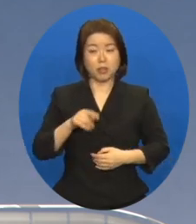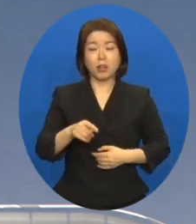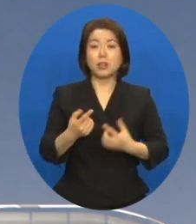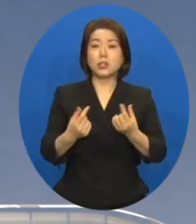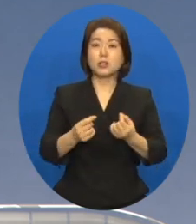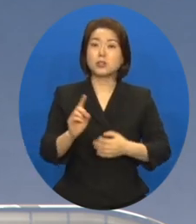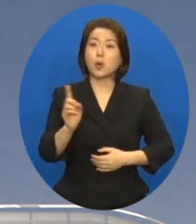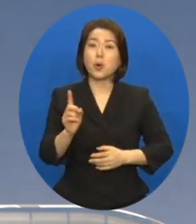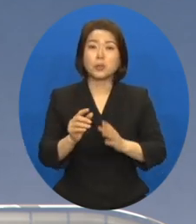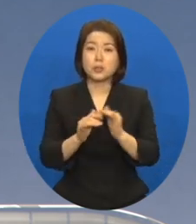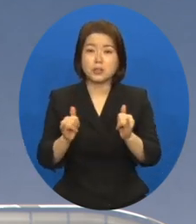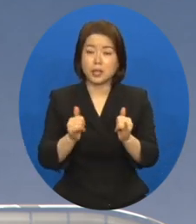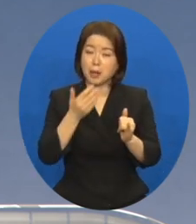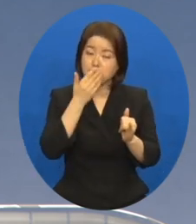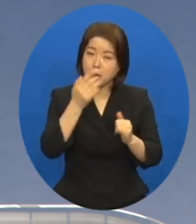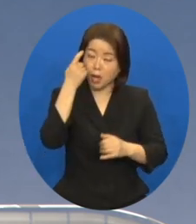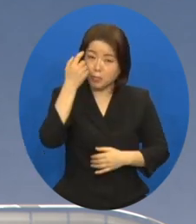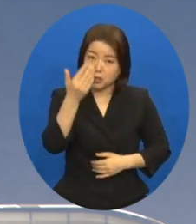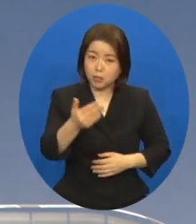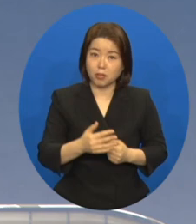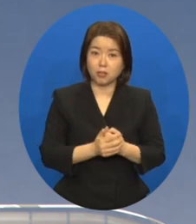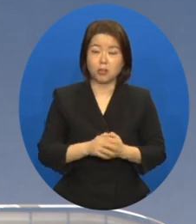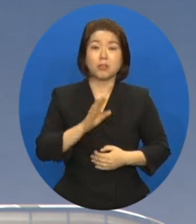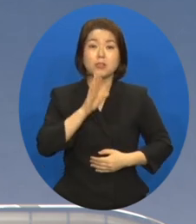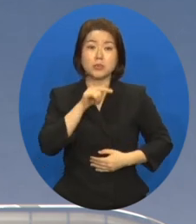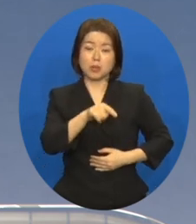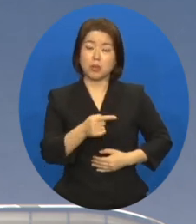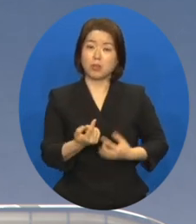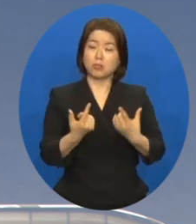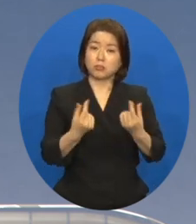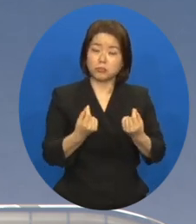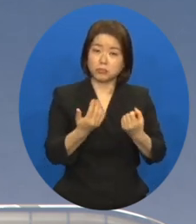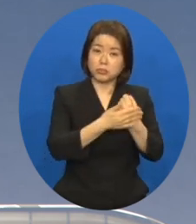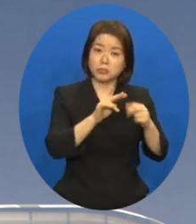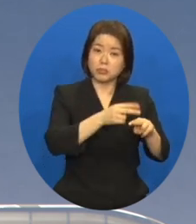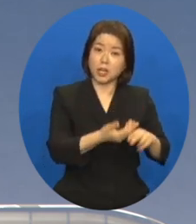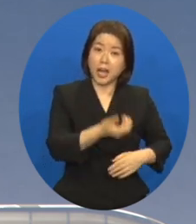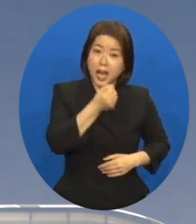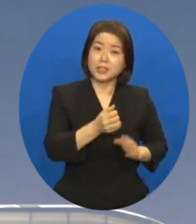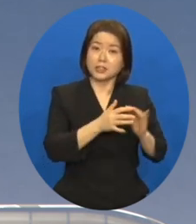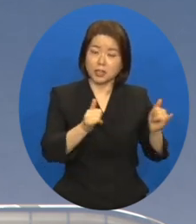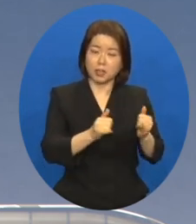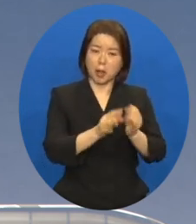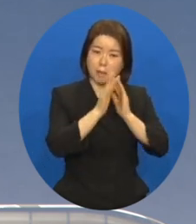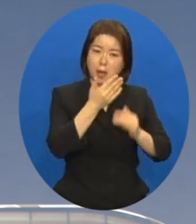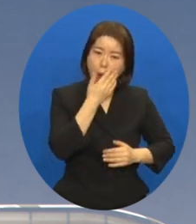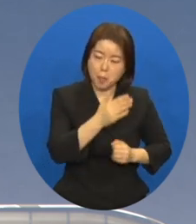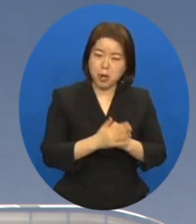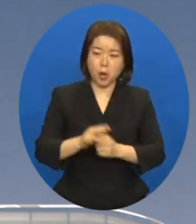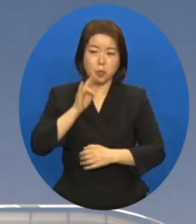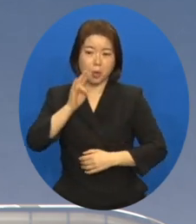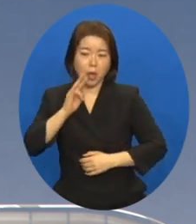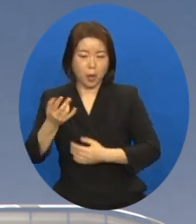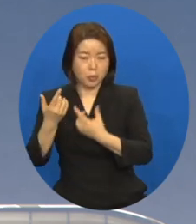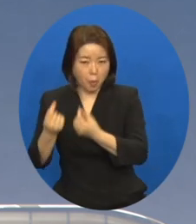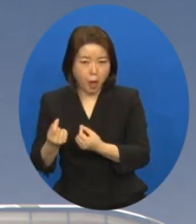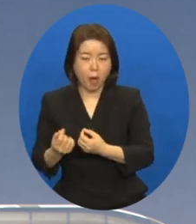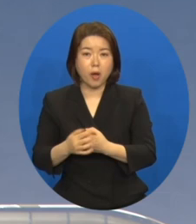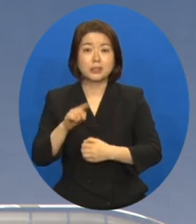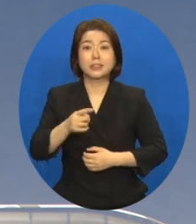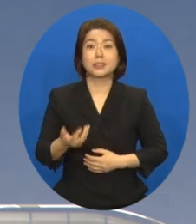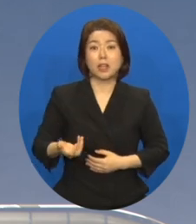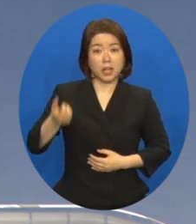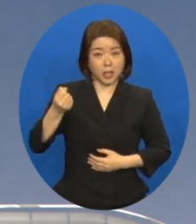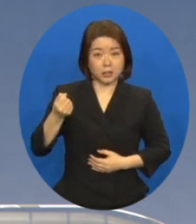어떤 사람이 해당되는 겁니까? 실제로 그런 은사가 있는 사람. 방언도 하고 예언도 하고 그런